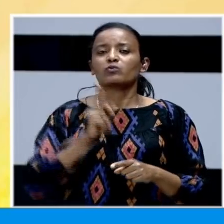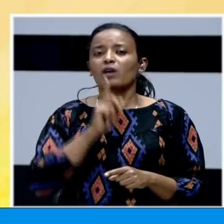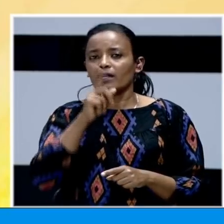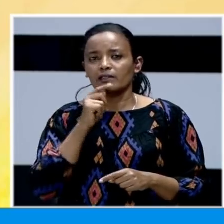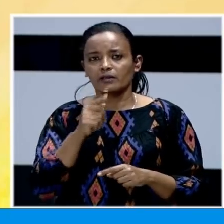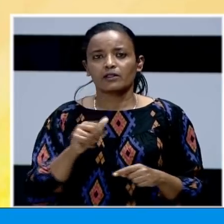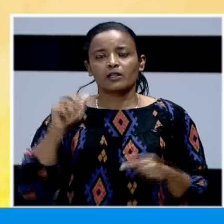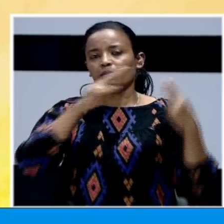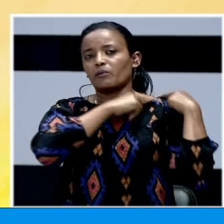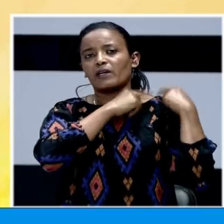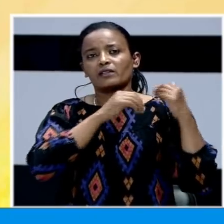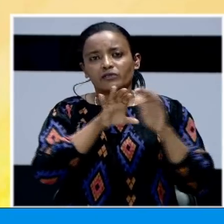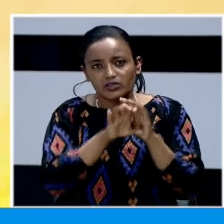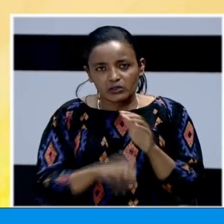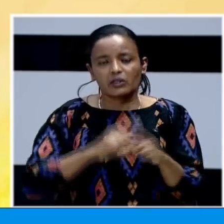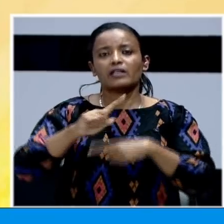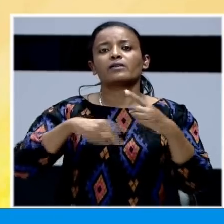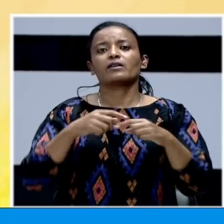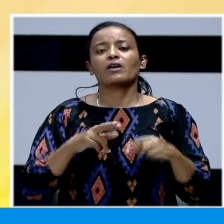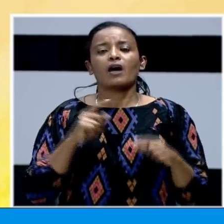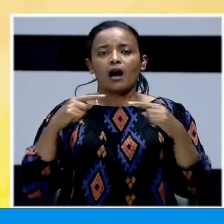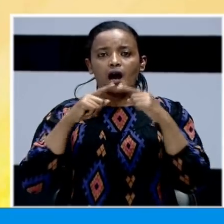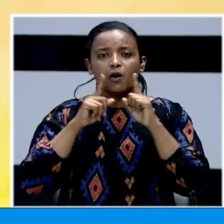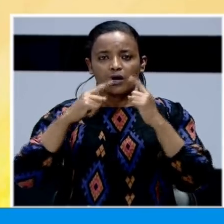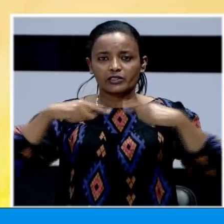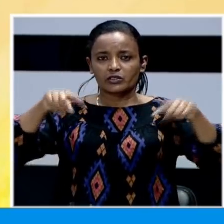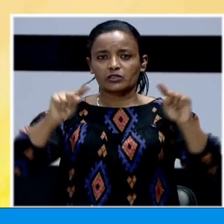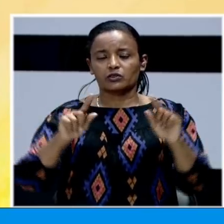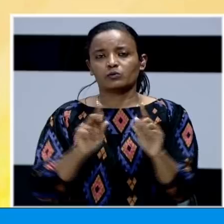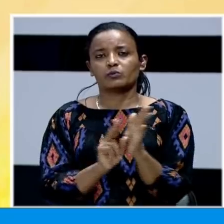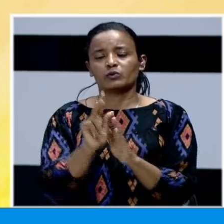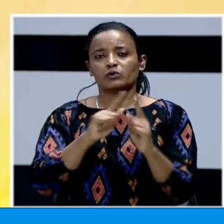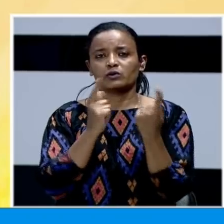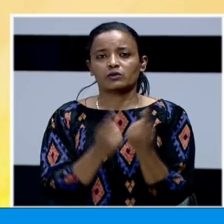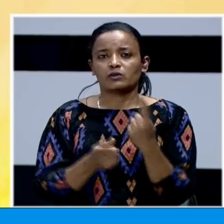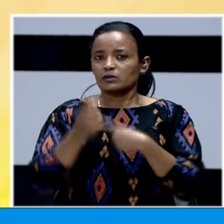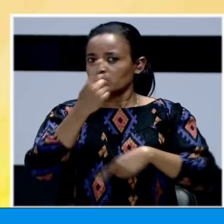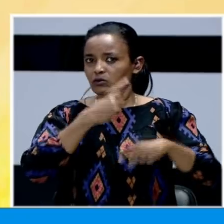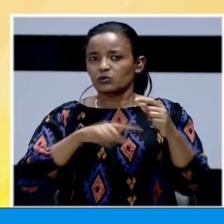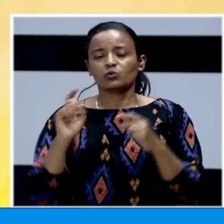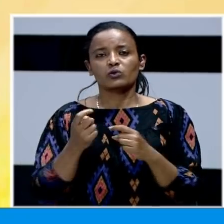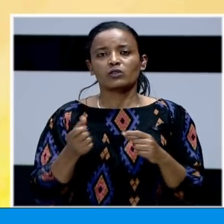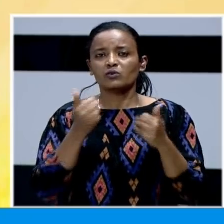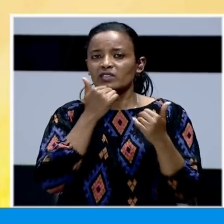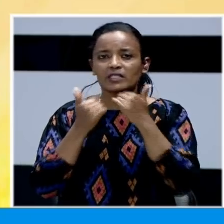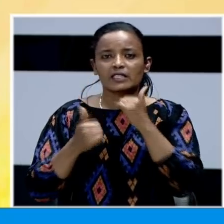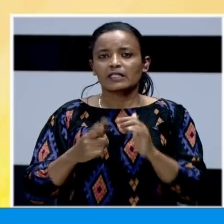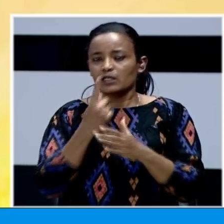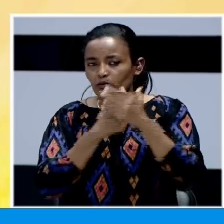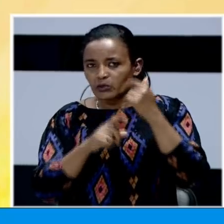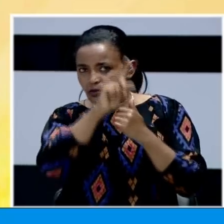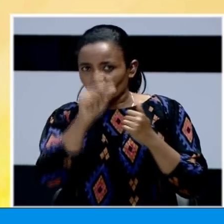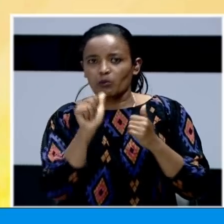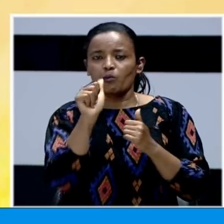حاكيلو بحالفنت زيقودلو اكايدا اواج كوينات قجل بلتقنا مرحاون زمات زخون يخون تفات بحتاوين